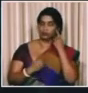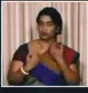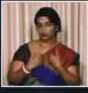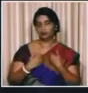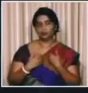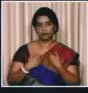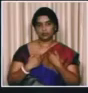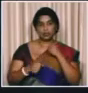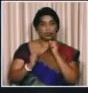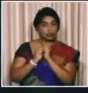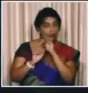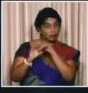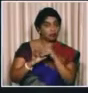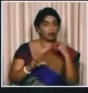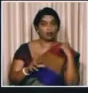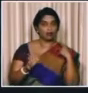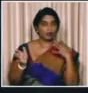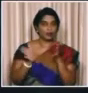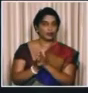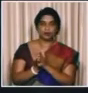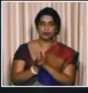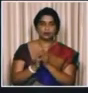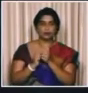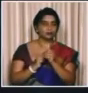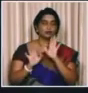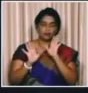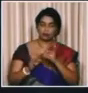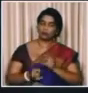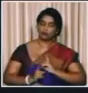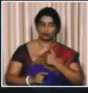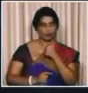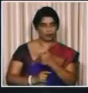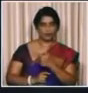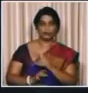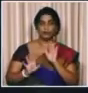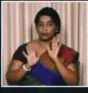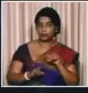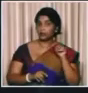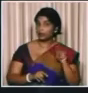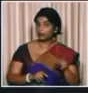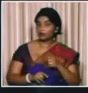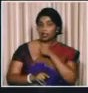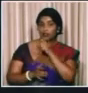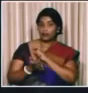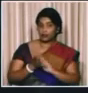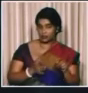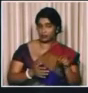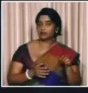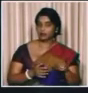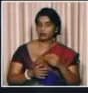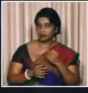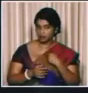නිසා රාජකාරී දෙන හමුදා නිලධාරින් එක්ක අපි වැඩ කරා දේශපාලන නොකළ යුතු කියන ස්ථාවරයක අපි ඉන්නවා හැබැයි මෙතන මතුවී තිබුණේ විශ්‍රාමික ආය